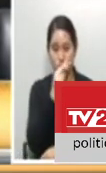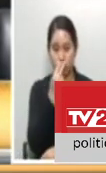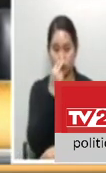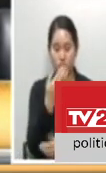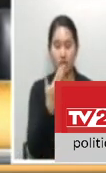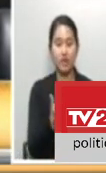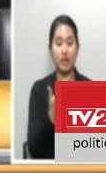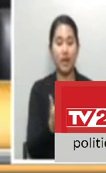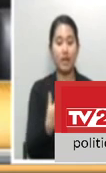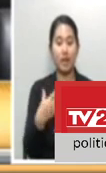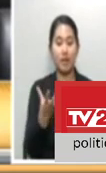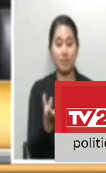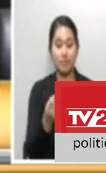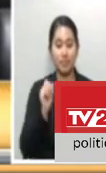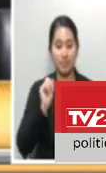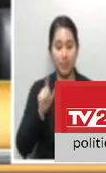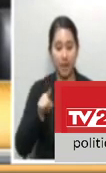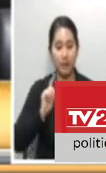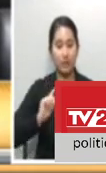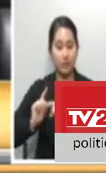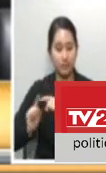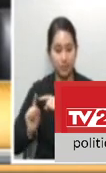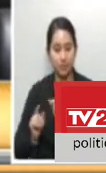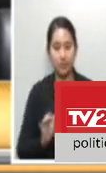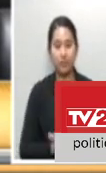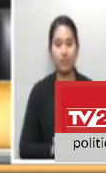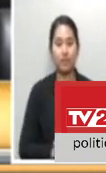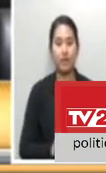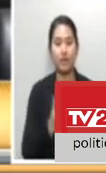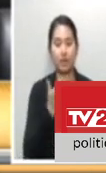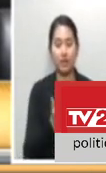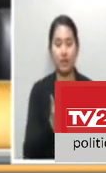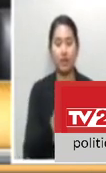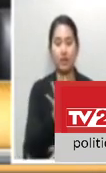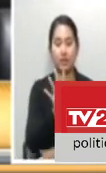ำเป็นงบประมาณรายจ่ายประจำถึง